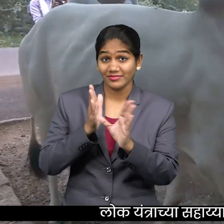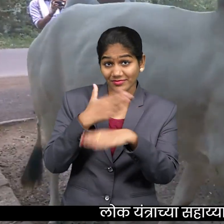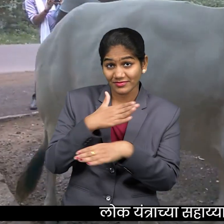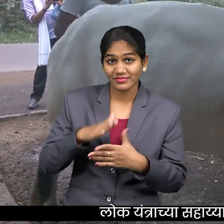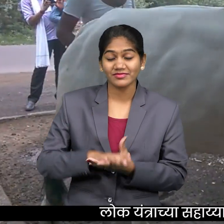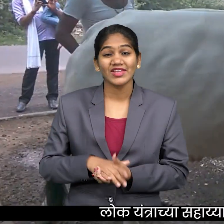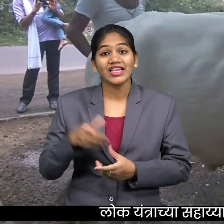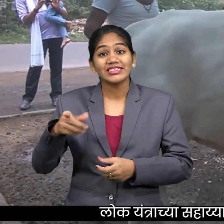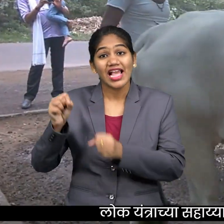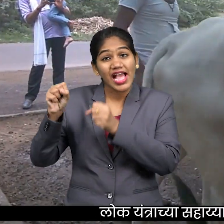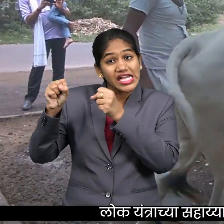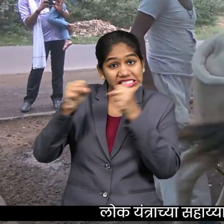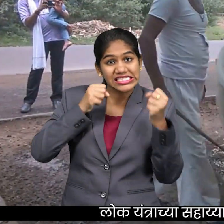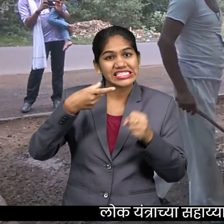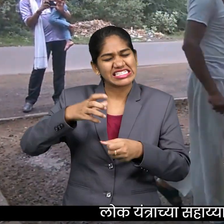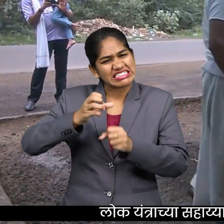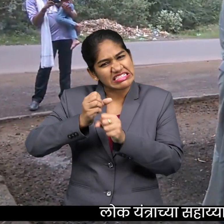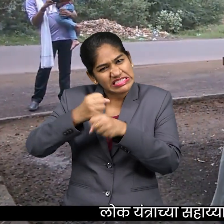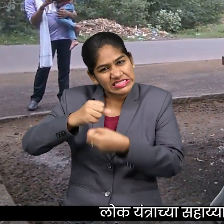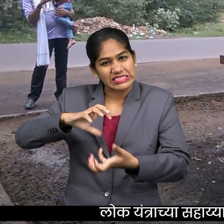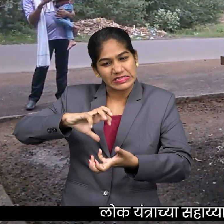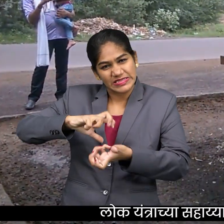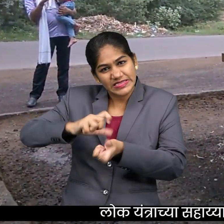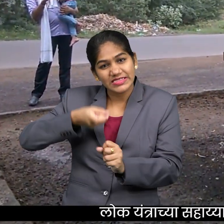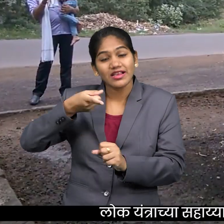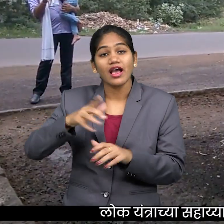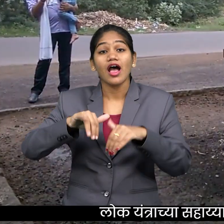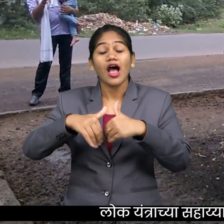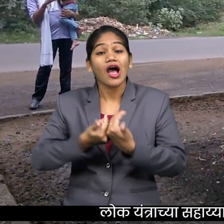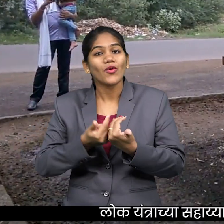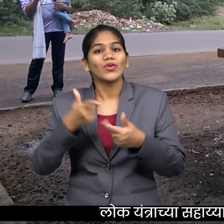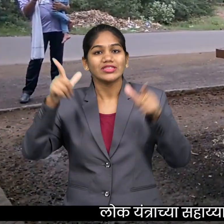लोक यंत्रांच्या सहाय्याने गाळप करण्यास प्राधान्य देतात.